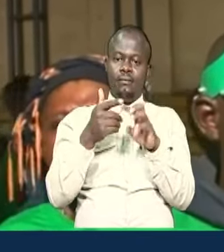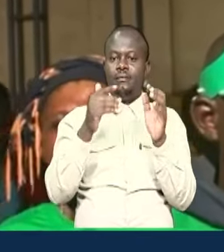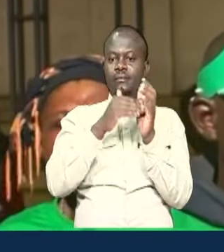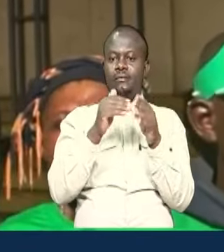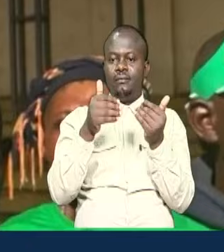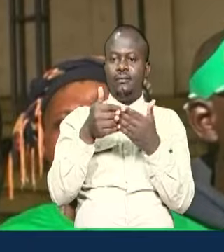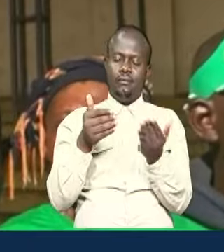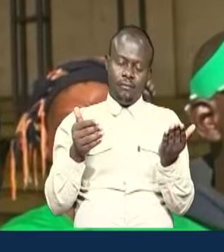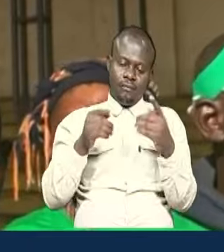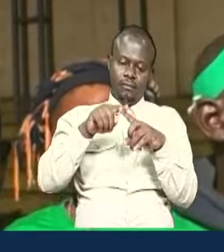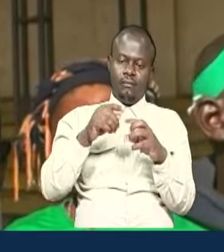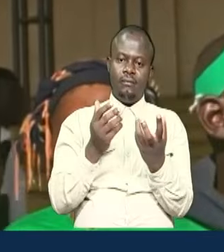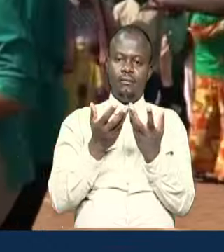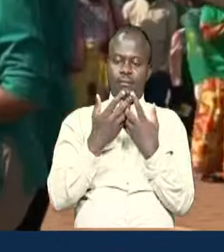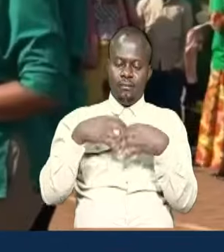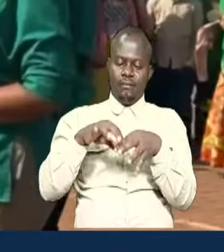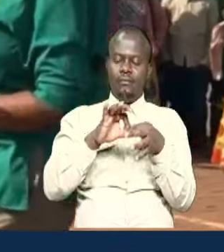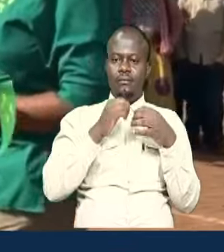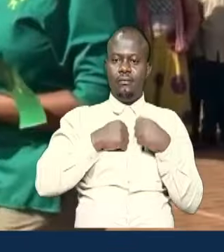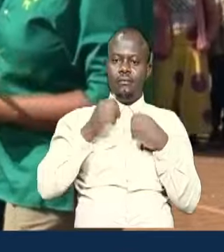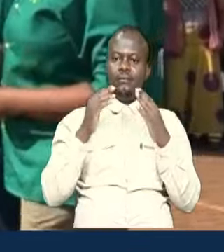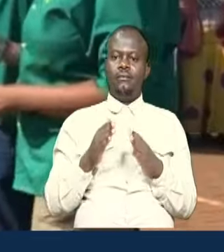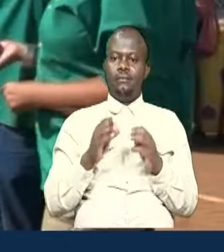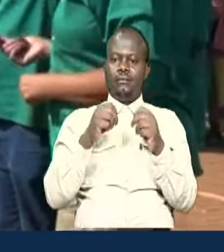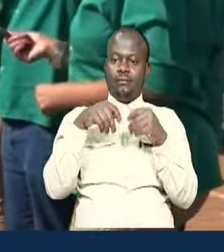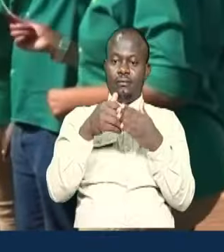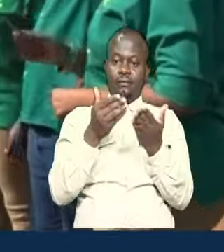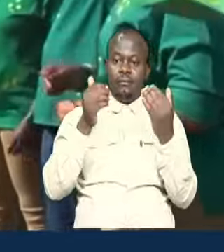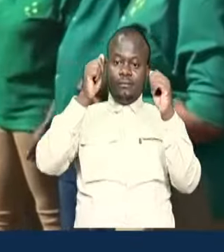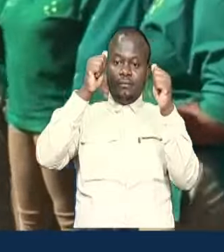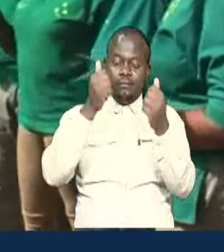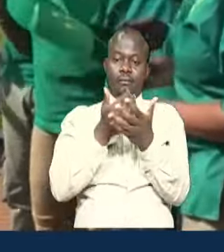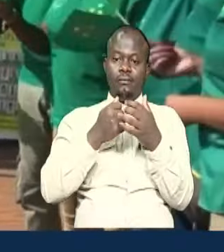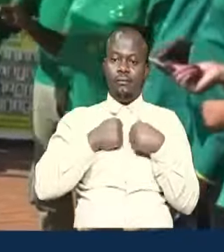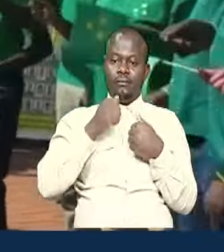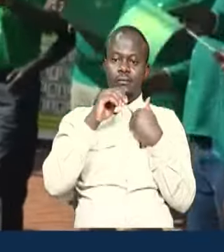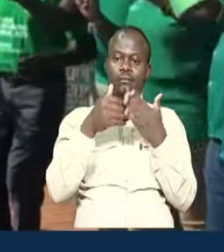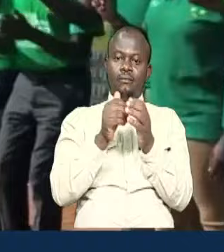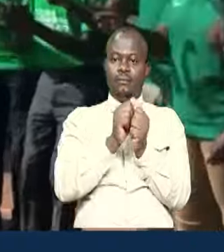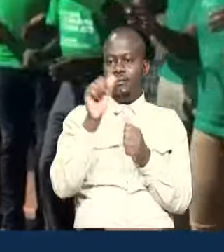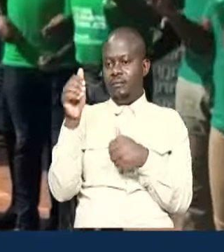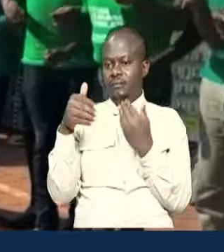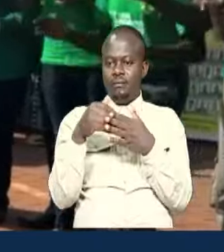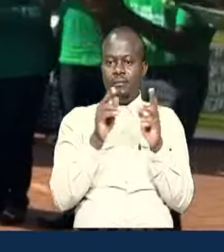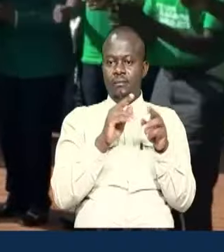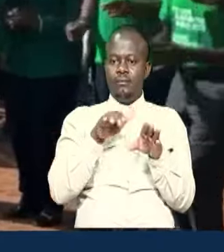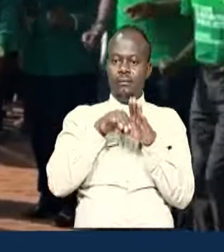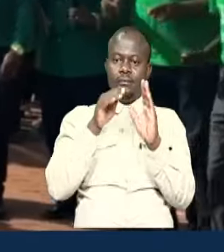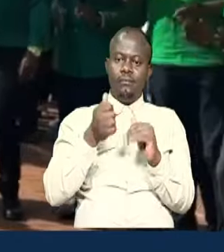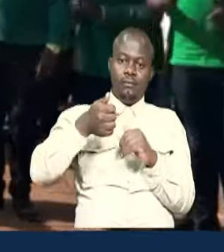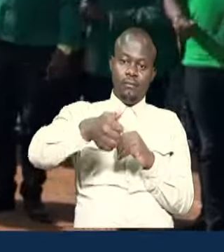cyane dushyigikiye ku bumwe bw'abanyarwanda. Abakandida depite biyamamaje basabye abanyarwanda ndetse n'abandi basanzwe ari abarwana shyaka biri